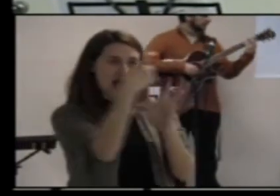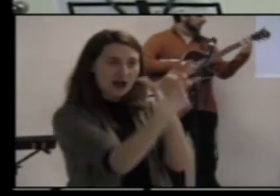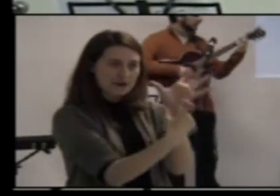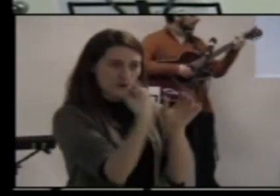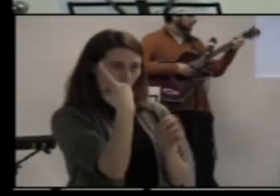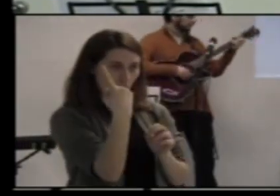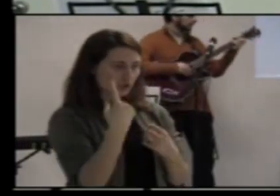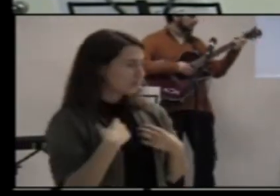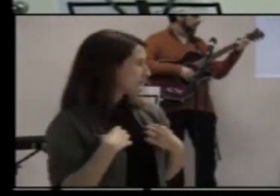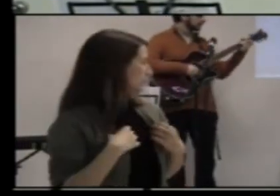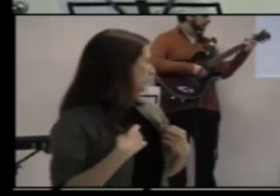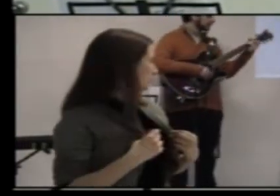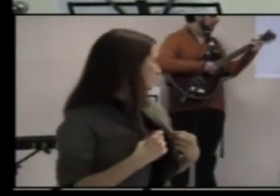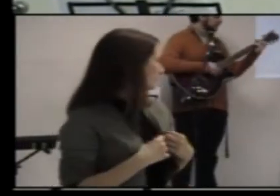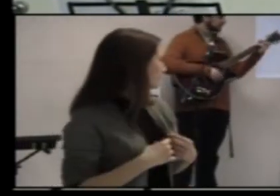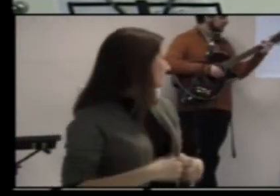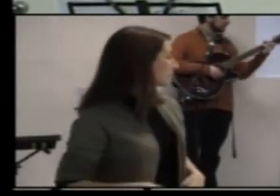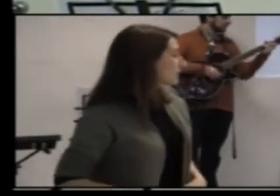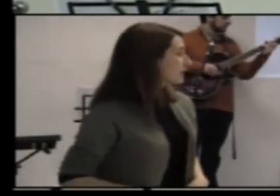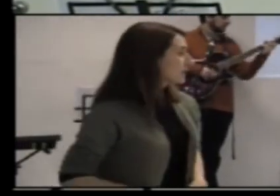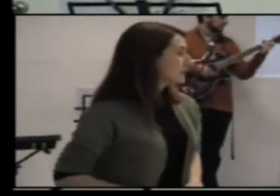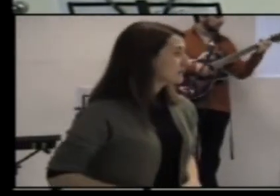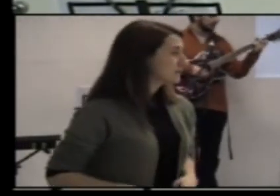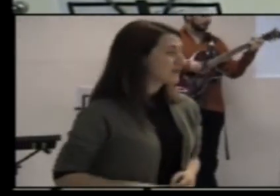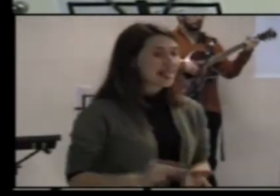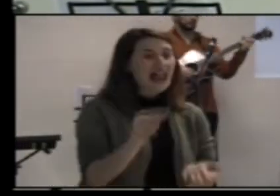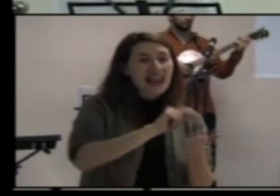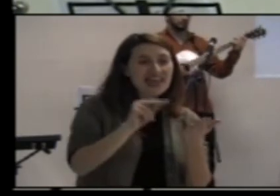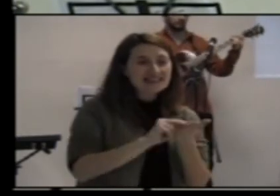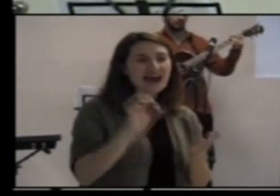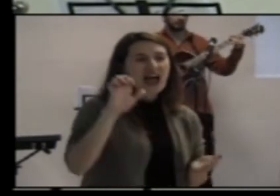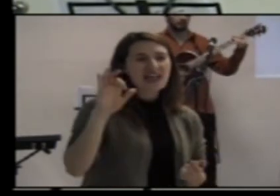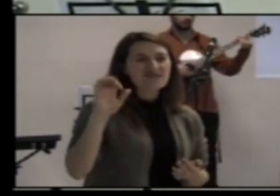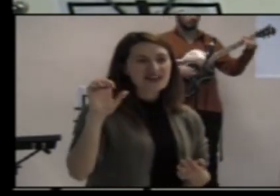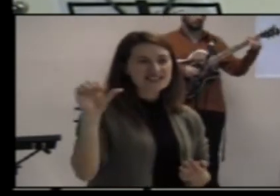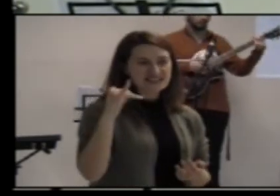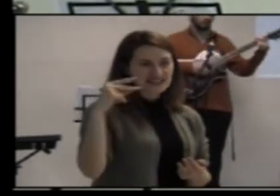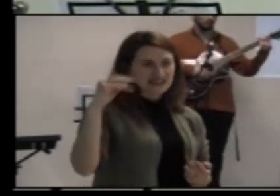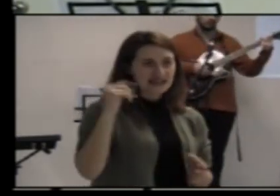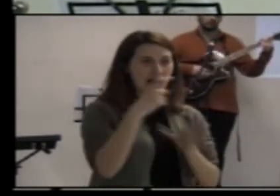Lettera agli Efesini, capitolo 1.